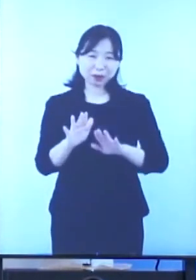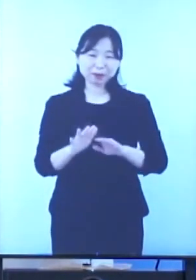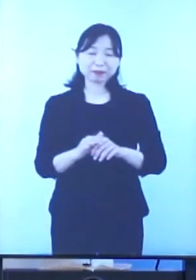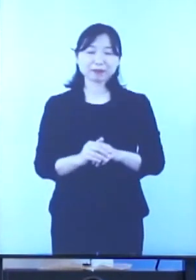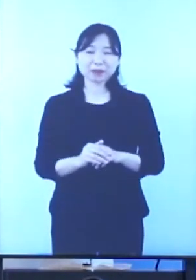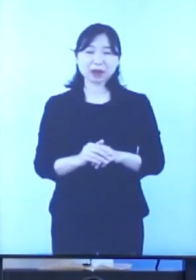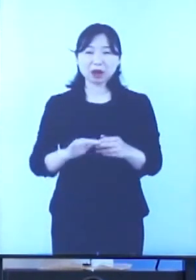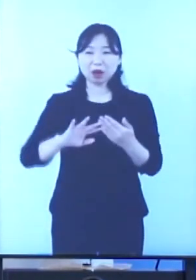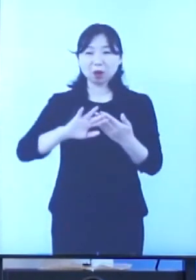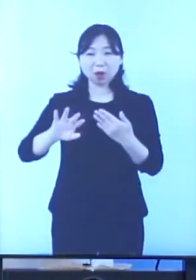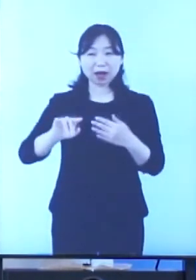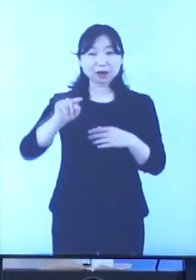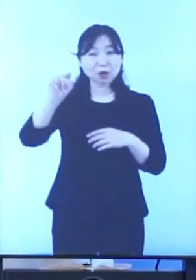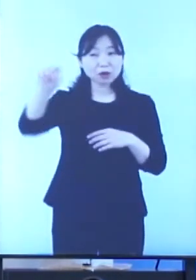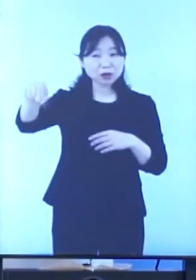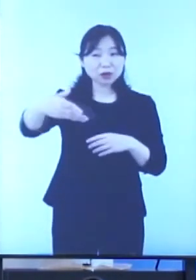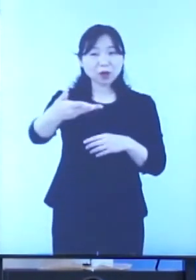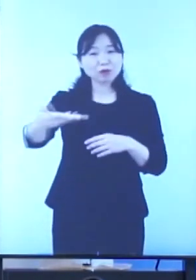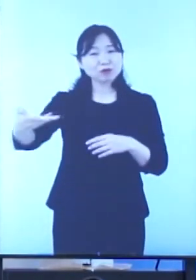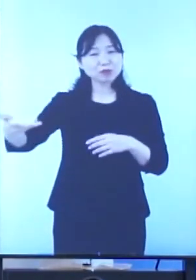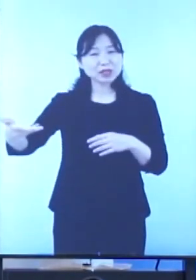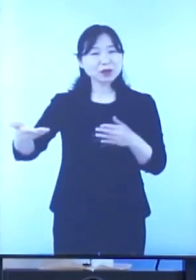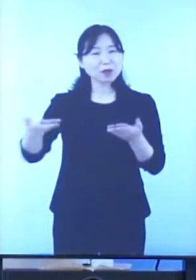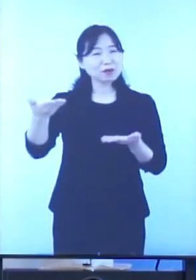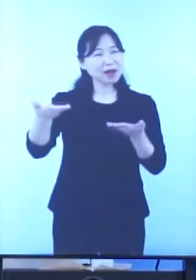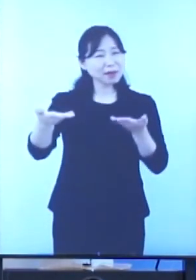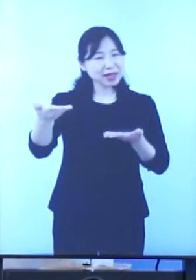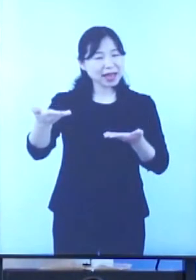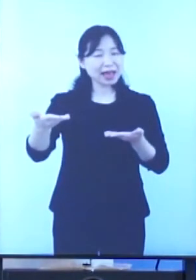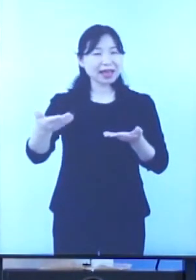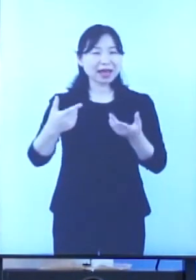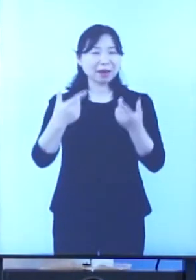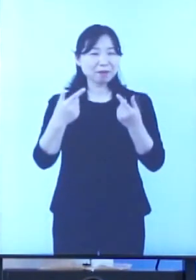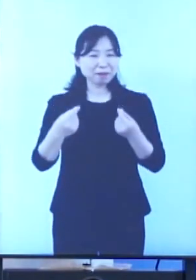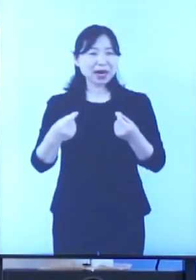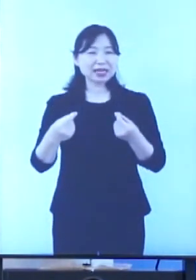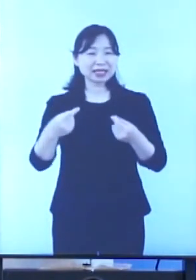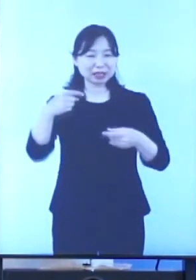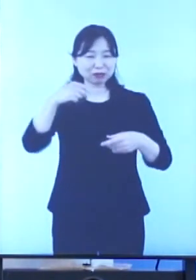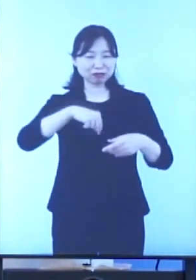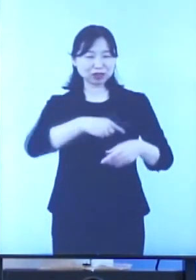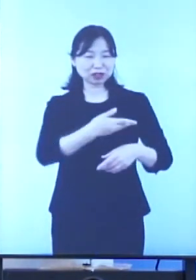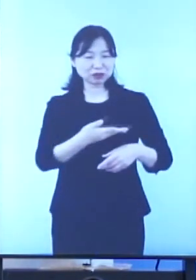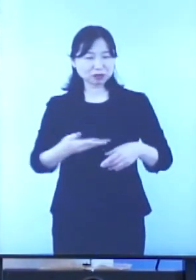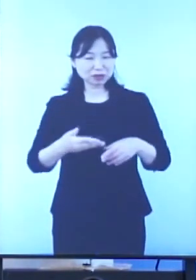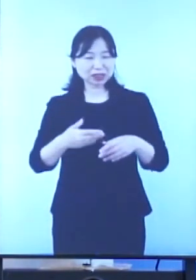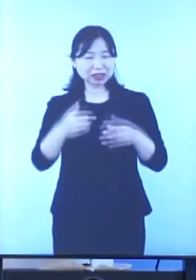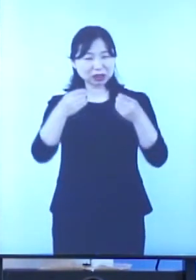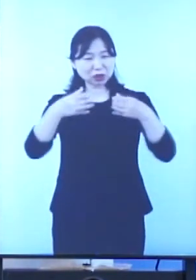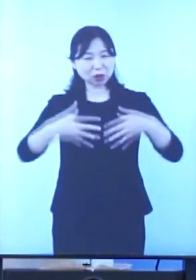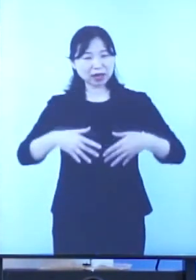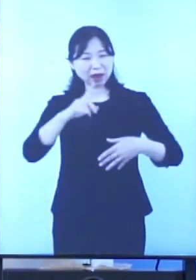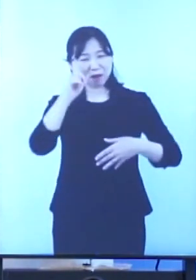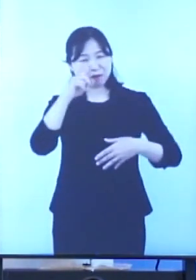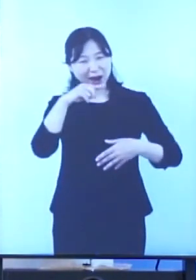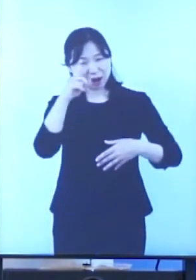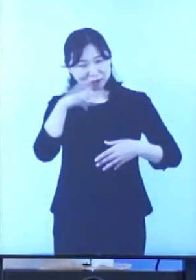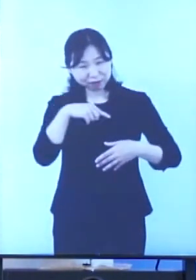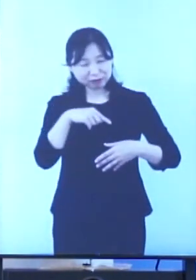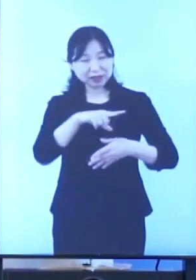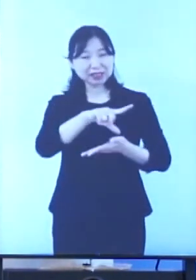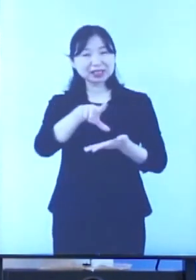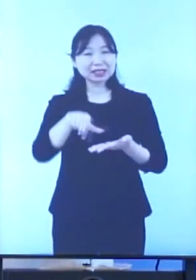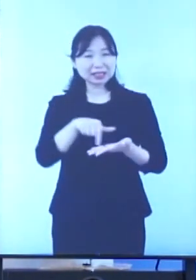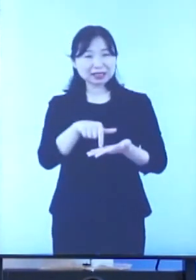他の外海と違って、やっぱり非常に条件が悪い、地域なんだという意見があるのも事